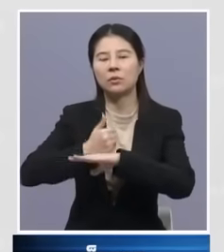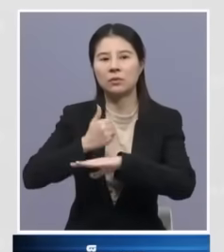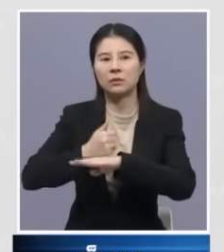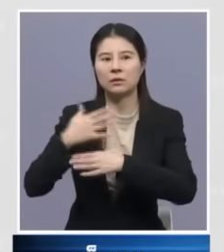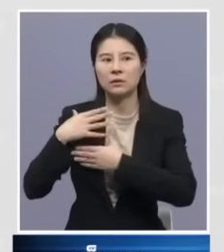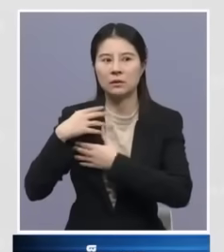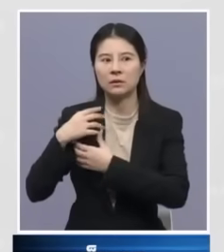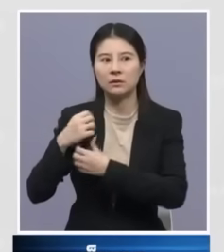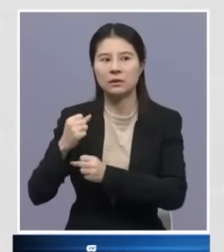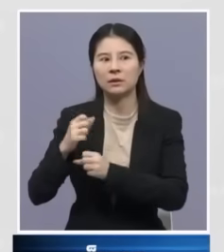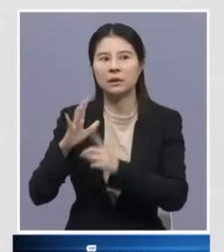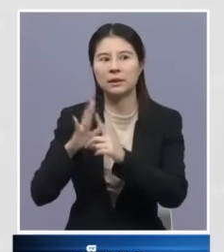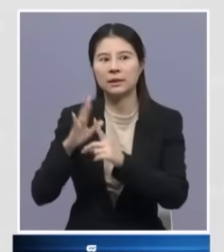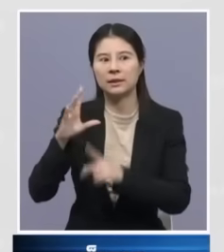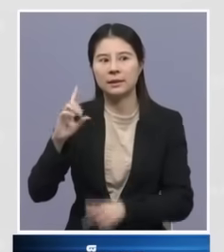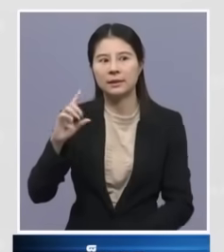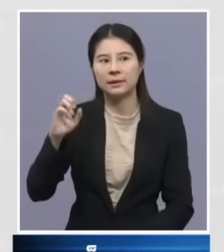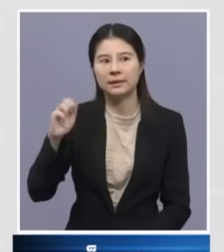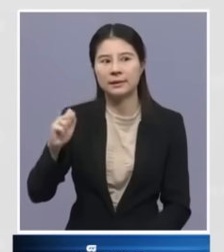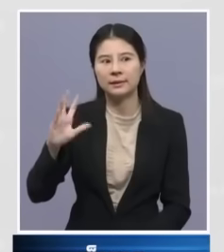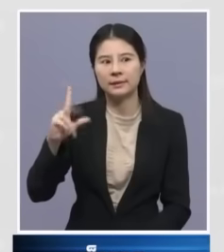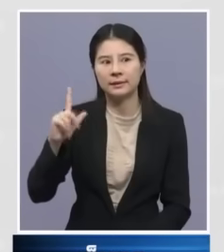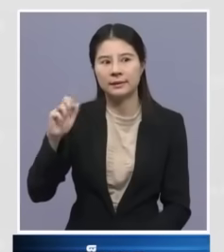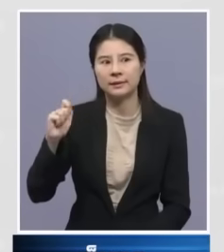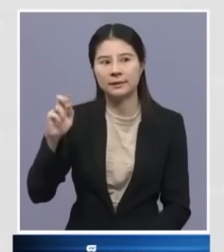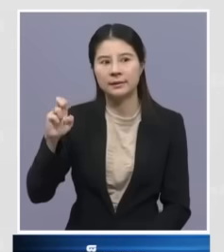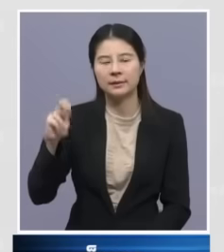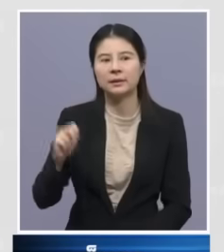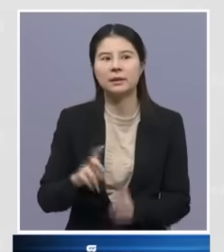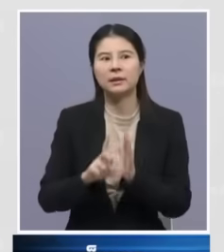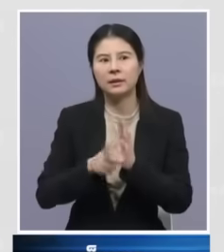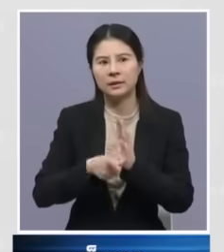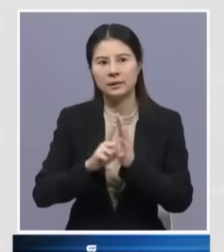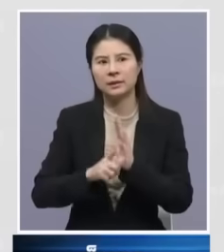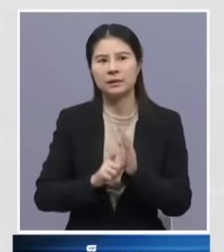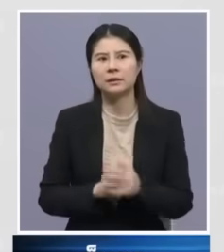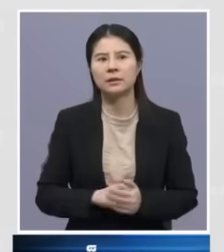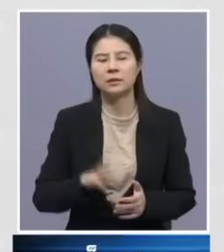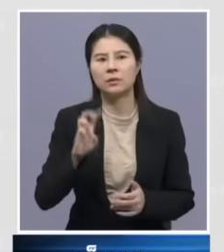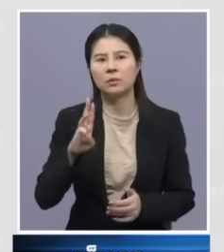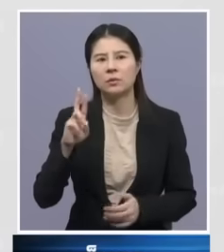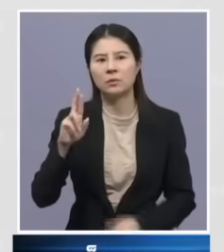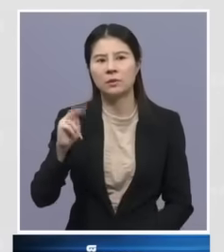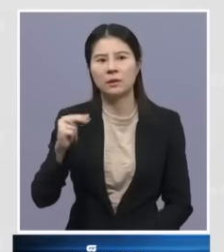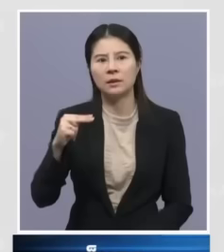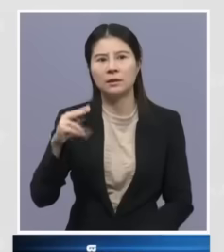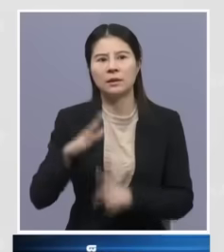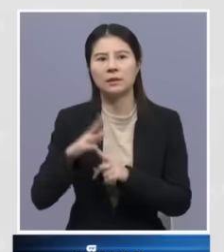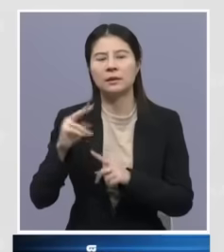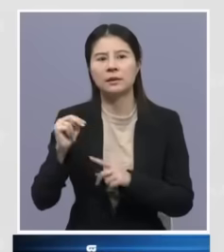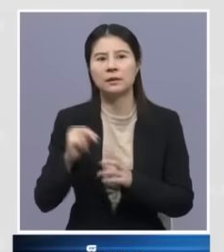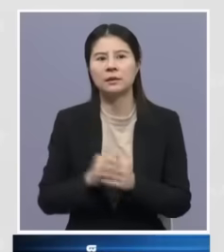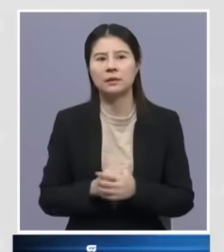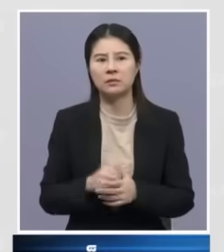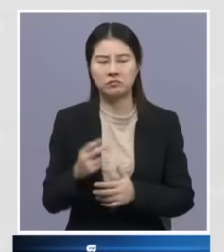นเลขาธิการพรรคนะในส่วนของคุณวัฒนยาจะควบคู่มากับคุณชัยชนะเดชเดโชเป็นเลขาธิการพรรคที่ต้องจับตาคือคุณ